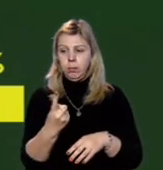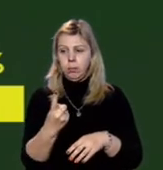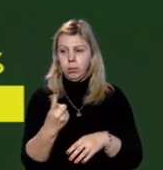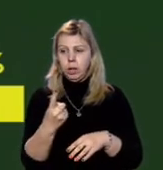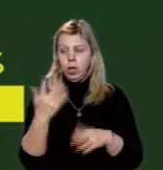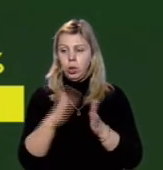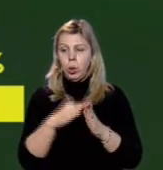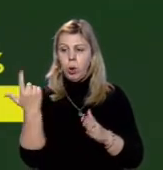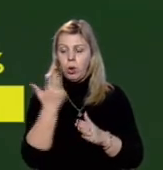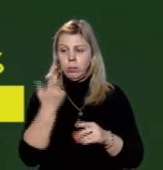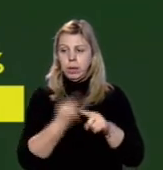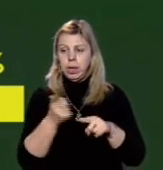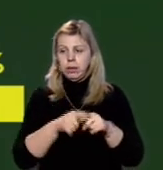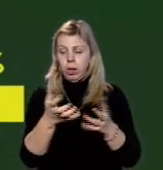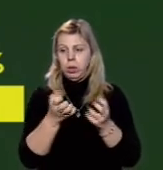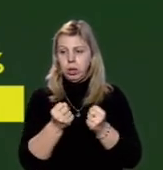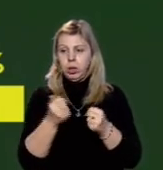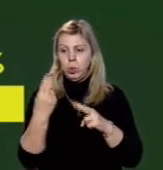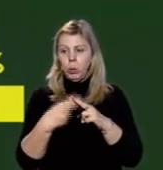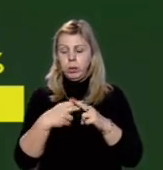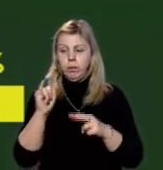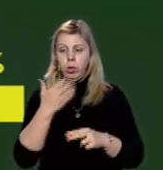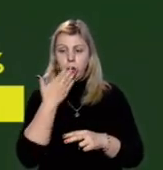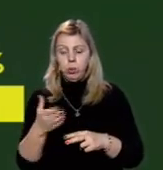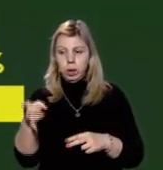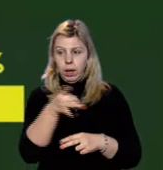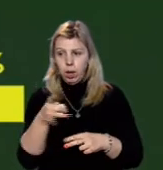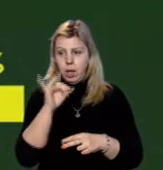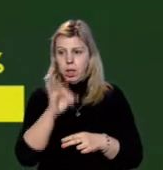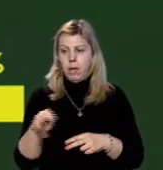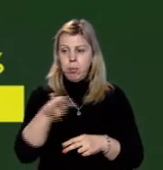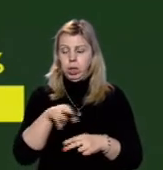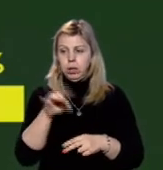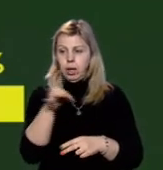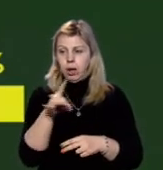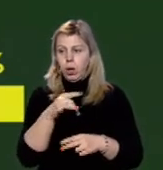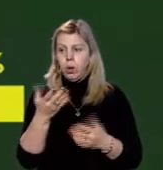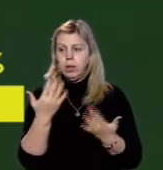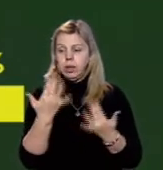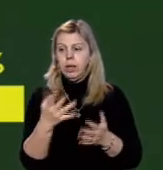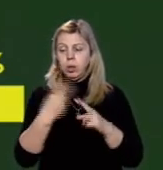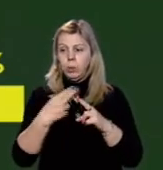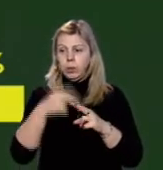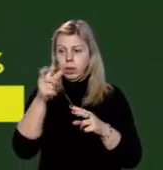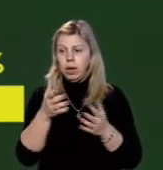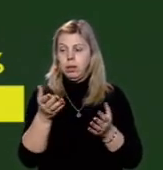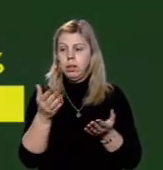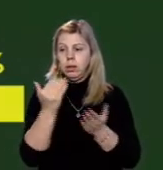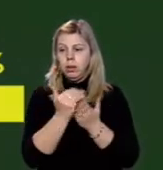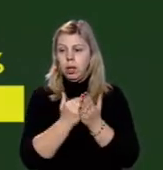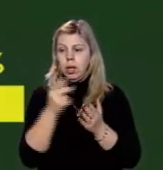421 домогосподарств – це отримують субсидії у Хуському районі і у Міжгірському районі. Кількість субсидіантів складає